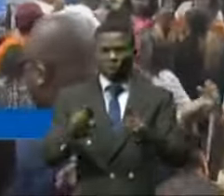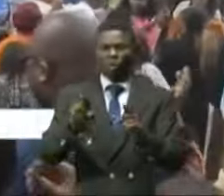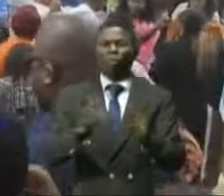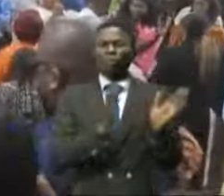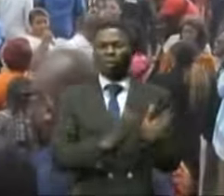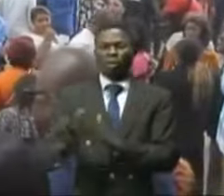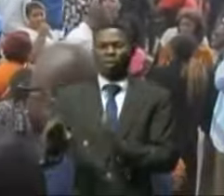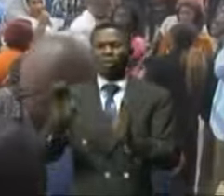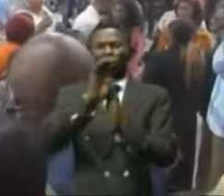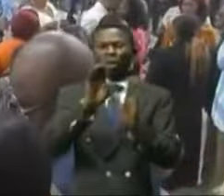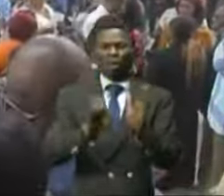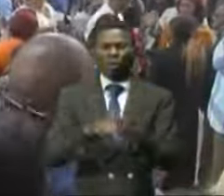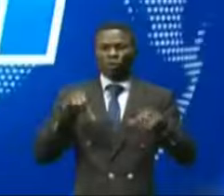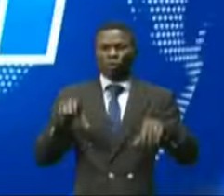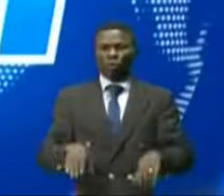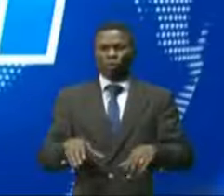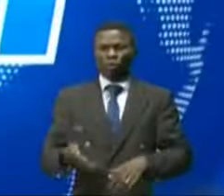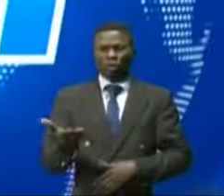constitution de la RDC.